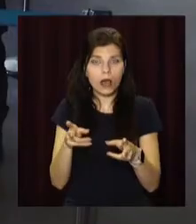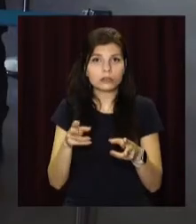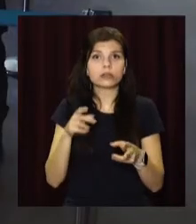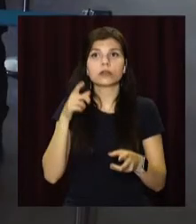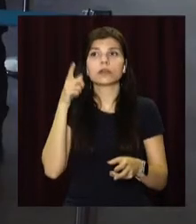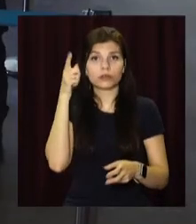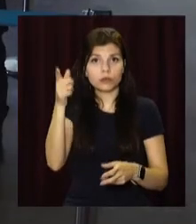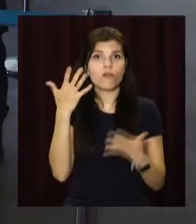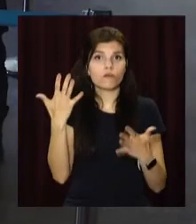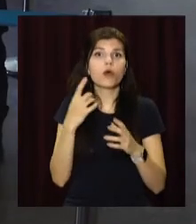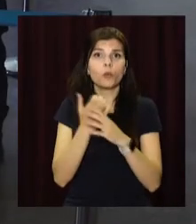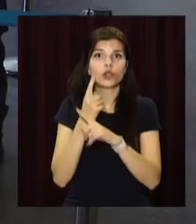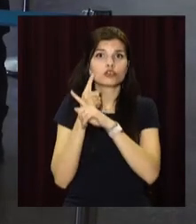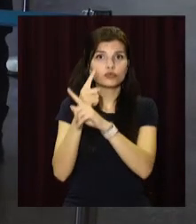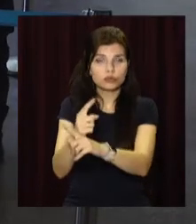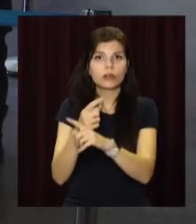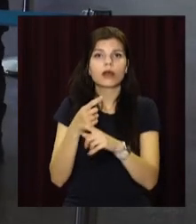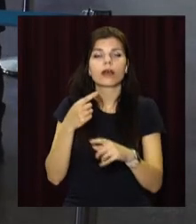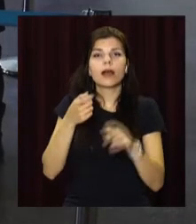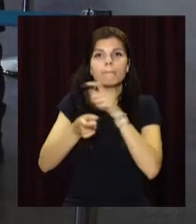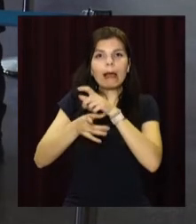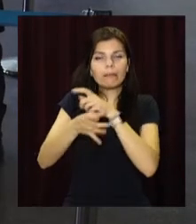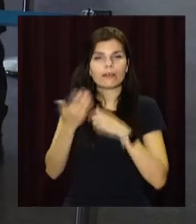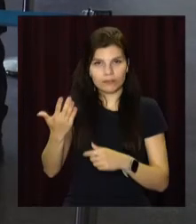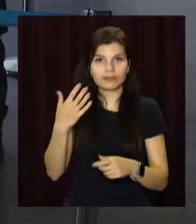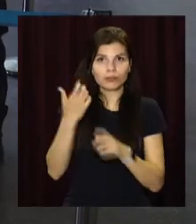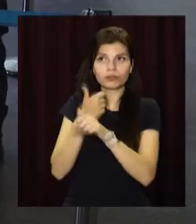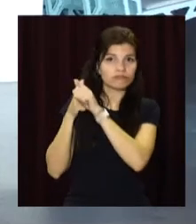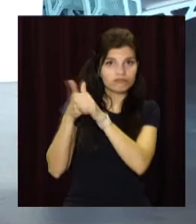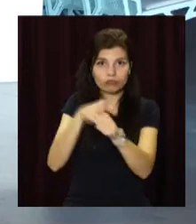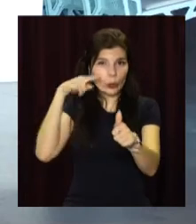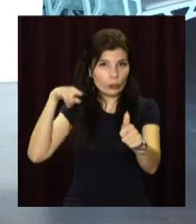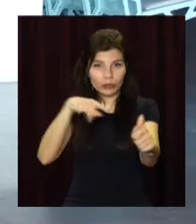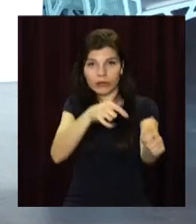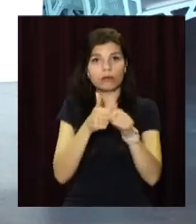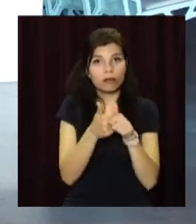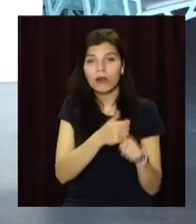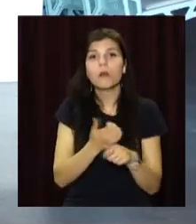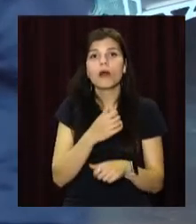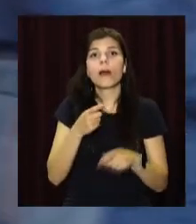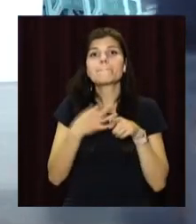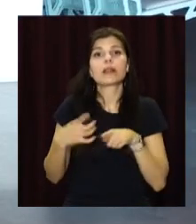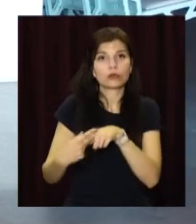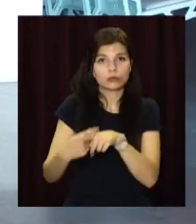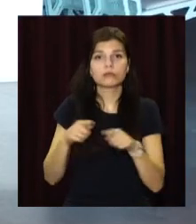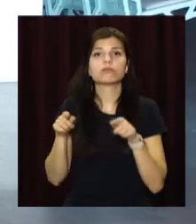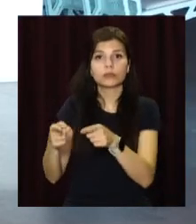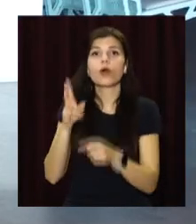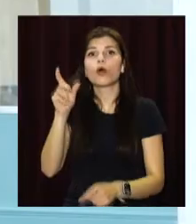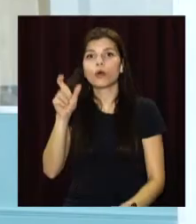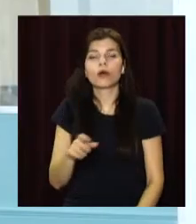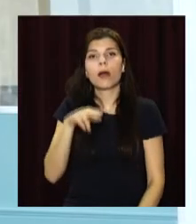його супроводжував винищувач. Після посадки авіалайнера влада Білорусі затримала опозиційного активіста